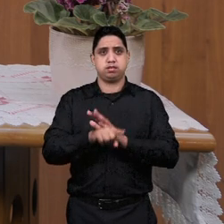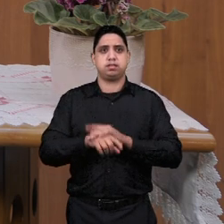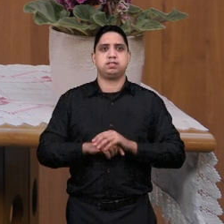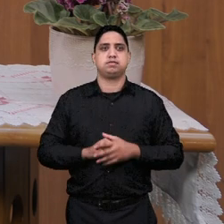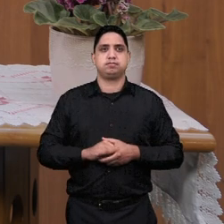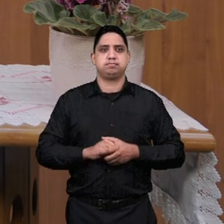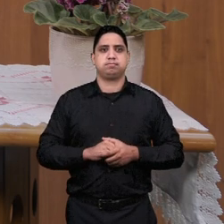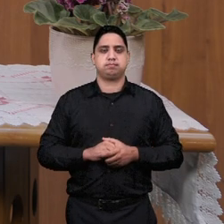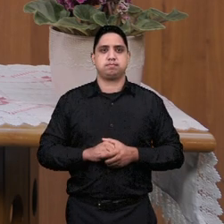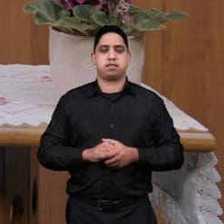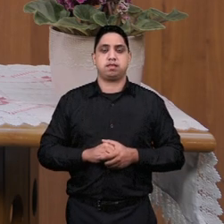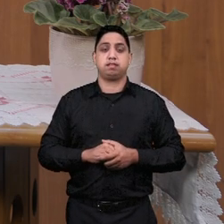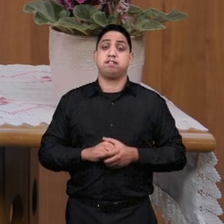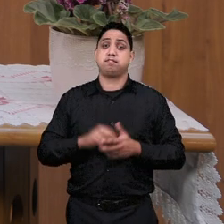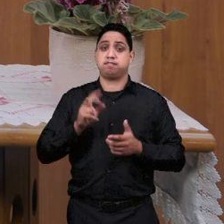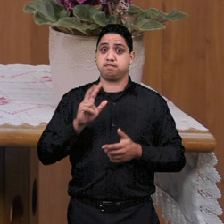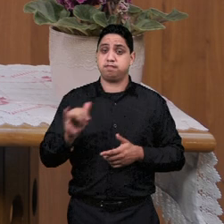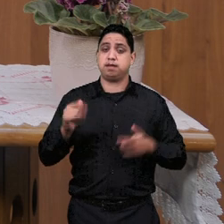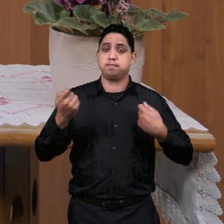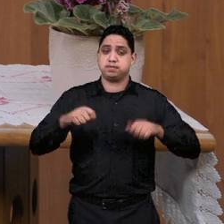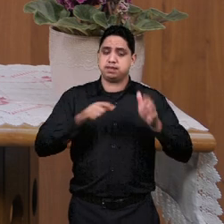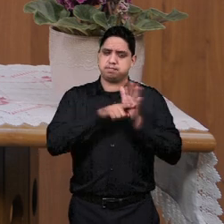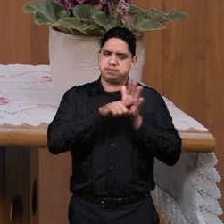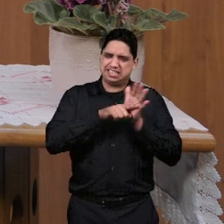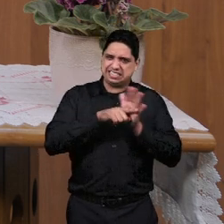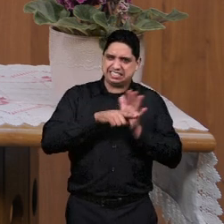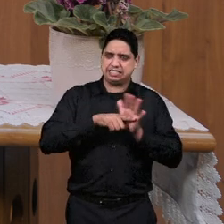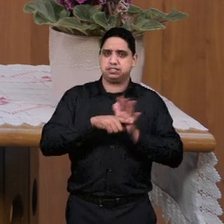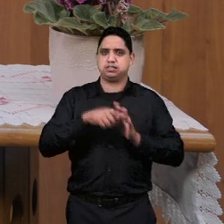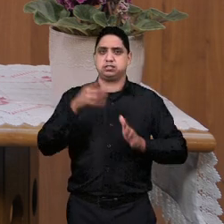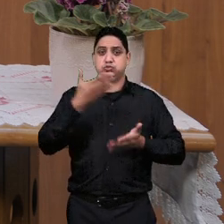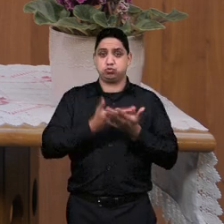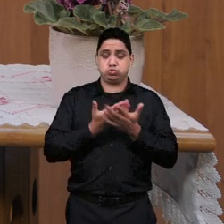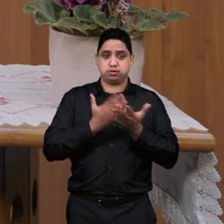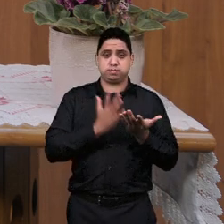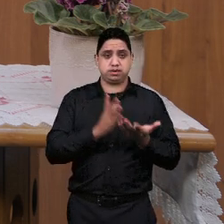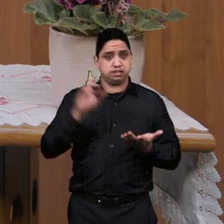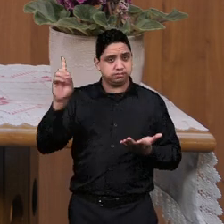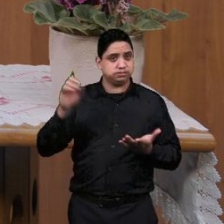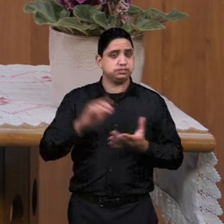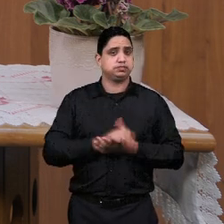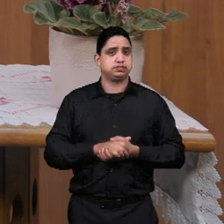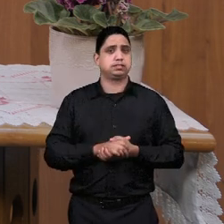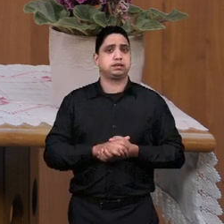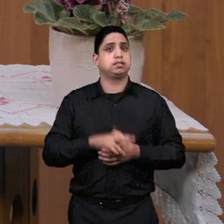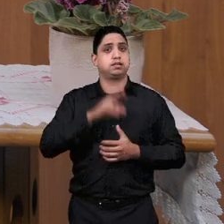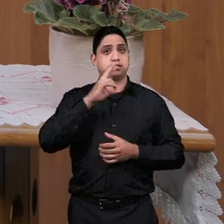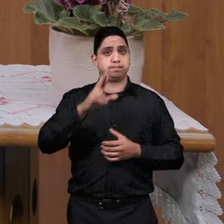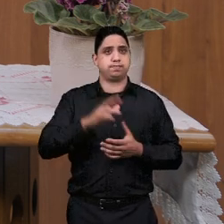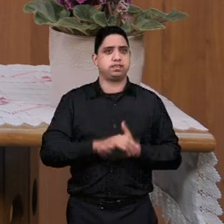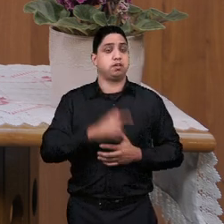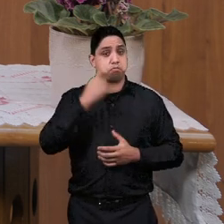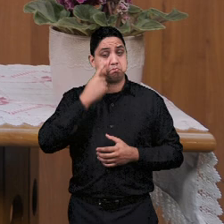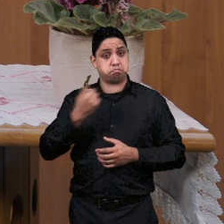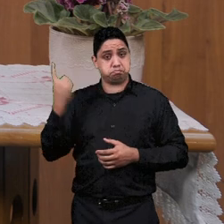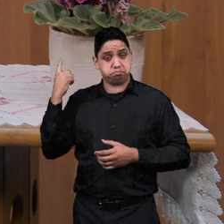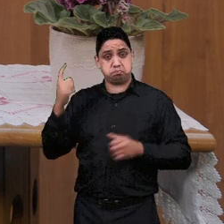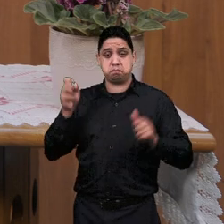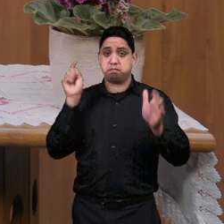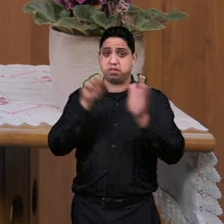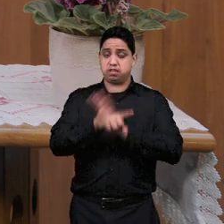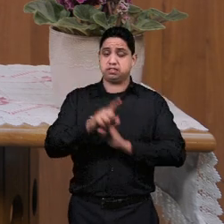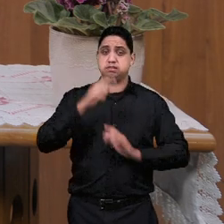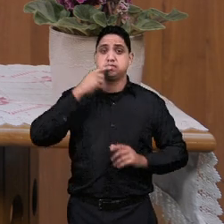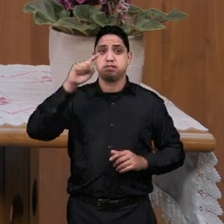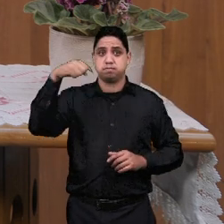va demander la recherche, l'étude de la parole pour sa réponse. Nous allons passer à la question la semaine prochaine. La question est